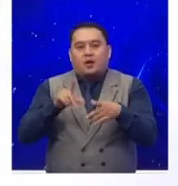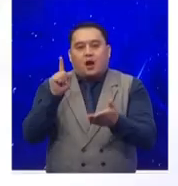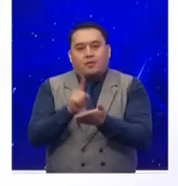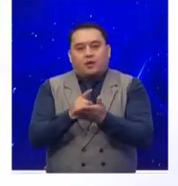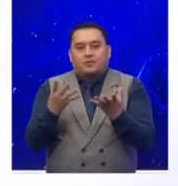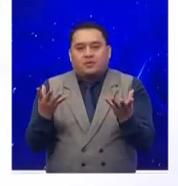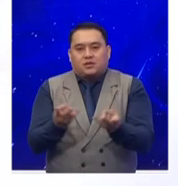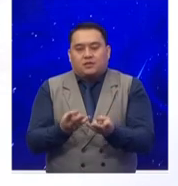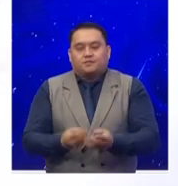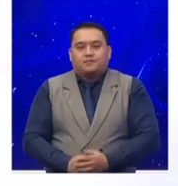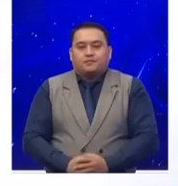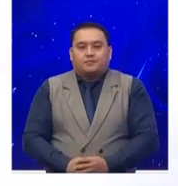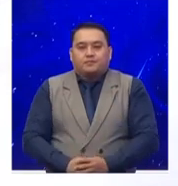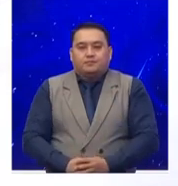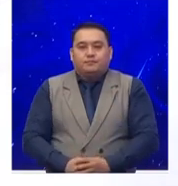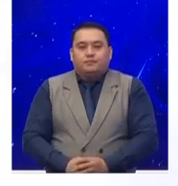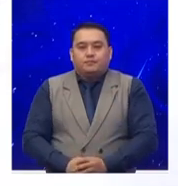қажет.